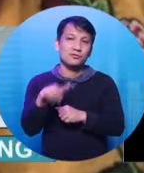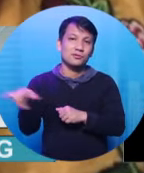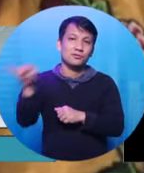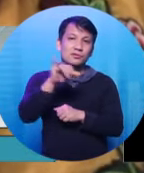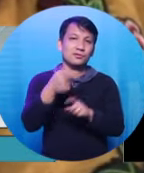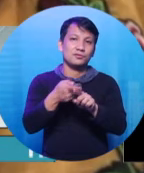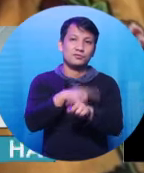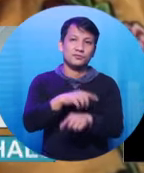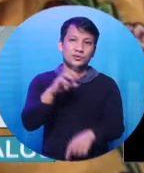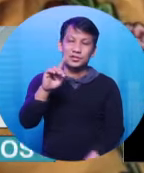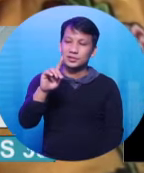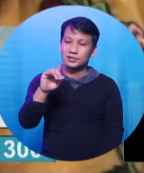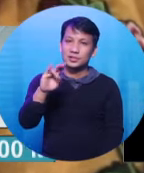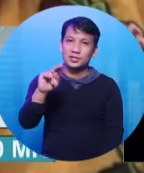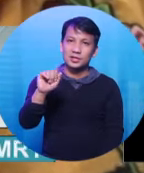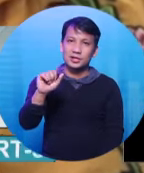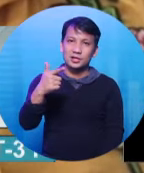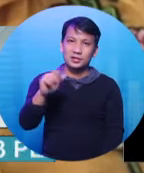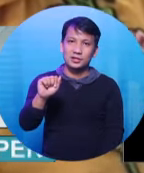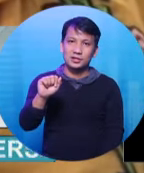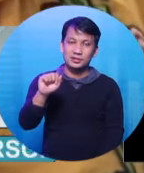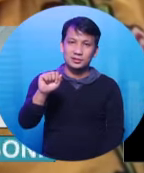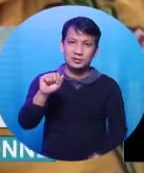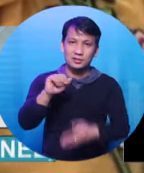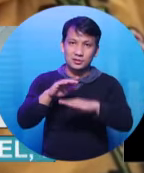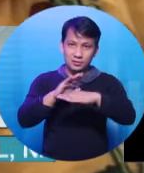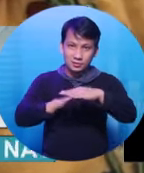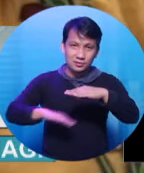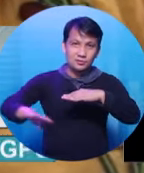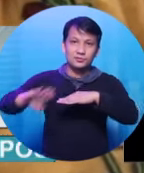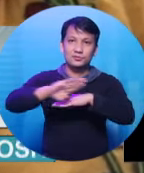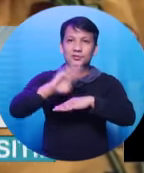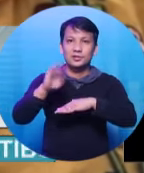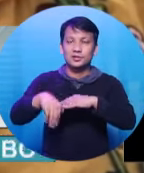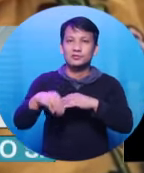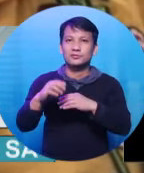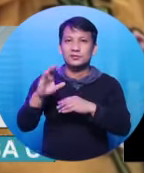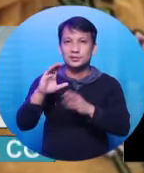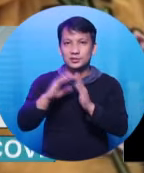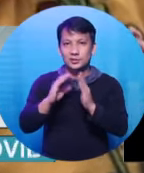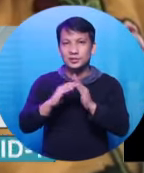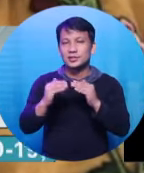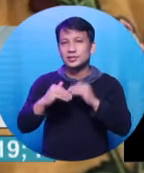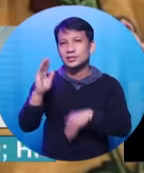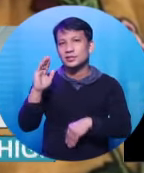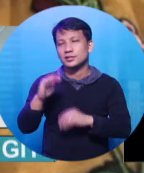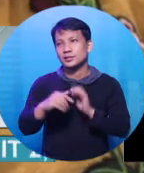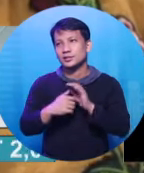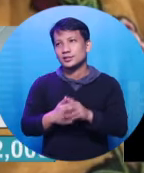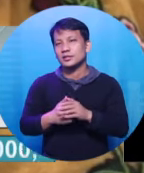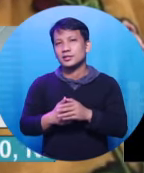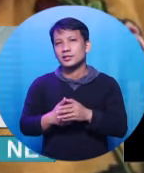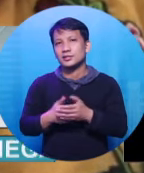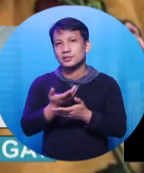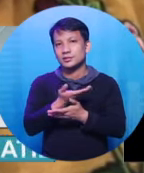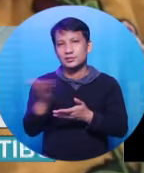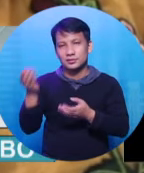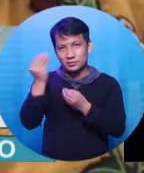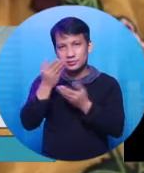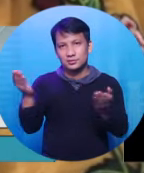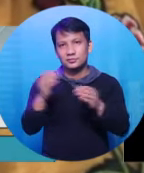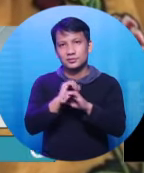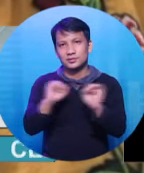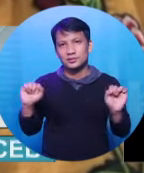taga Dinagat Island, Surigao City, Surigao del Norte, Caraga Province po, stay safe